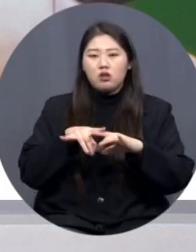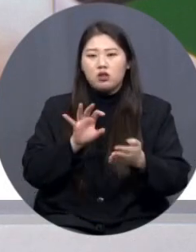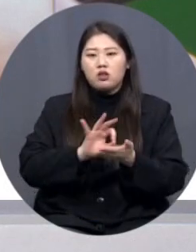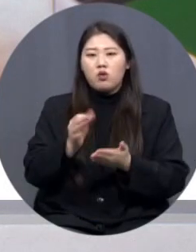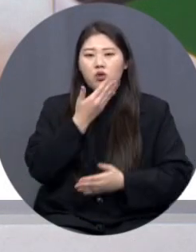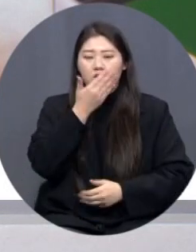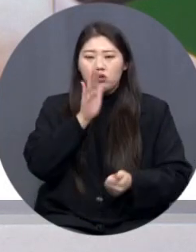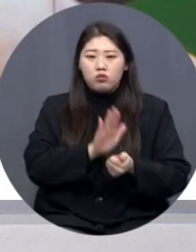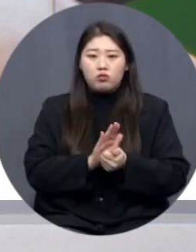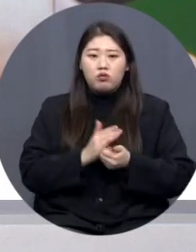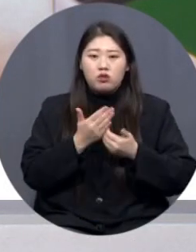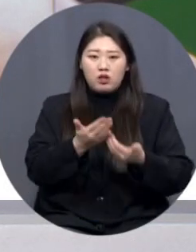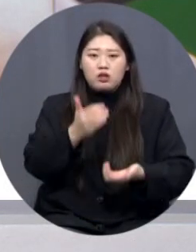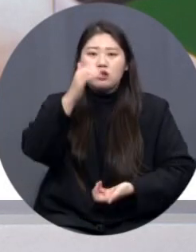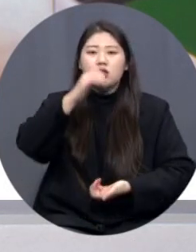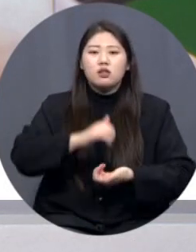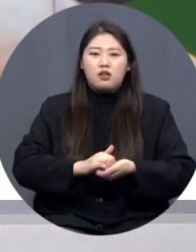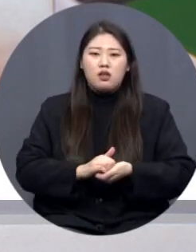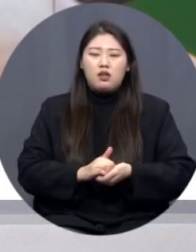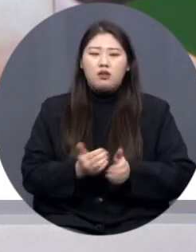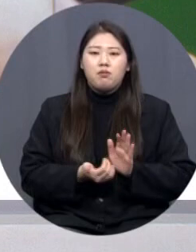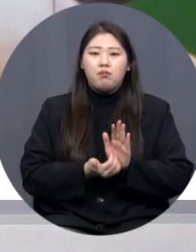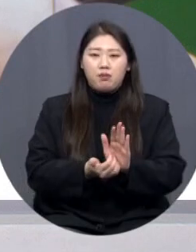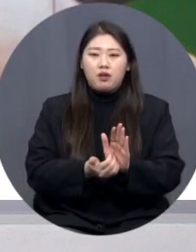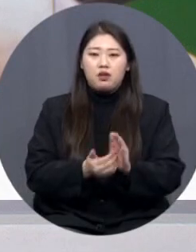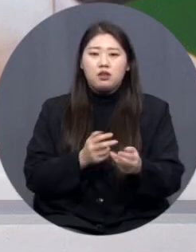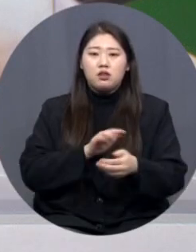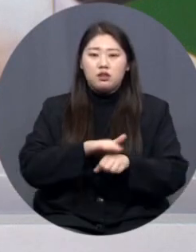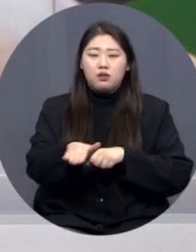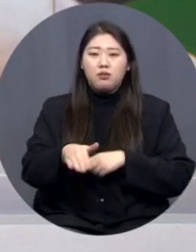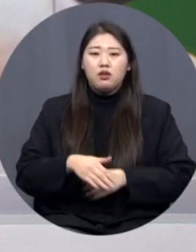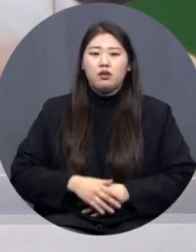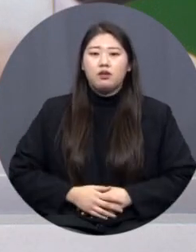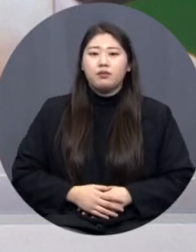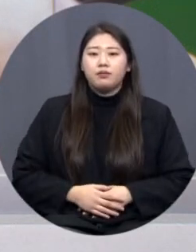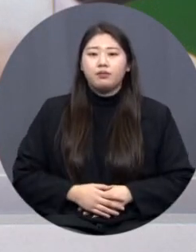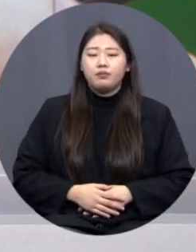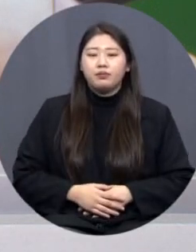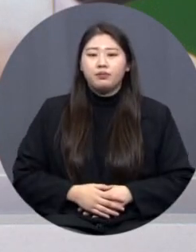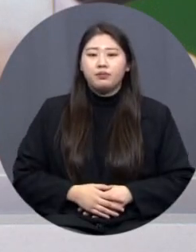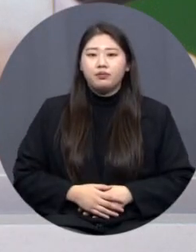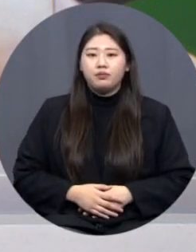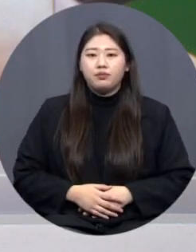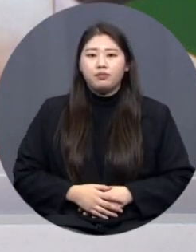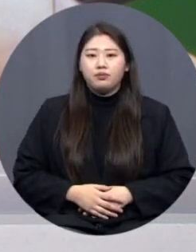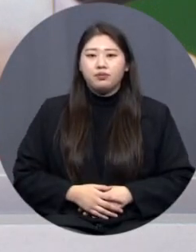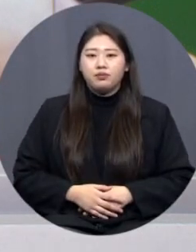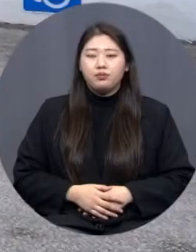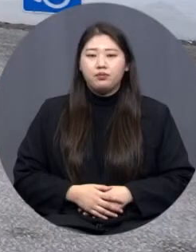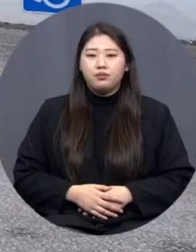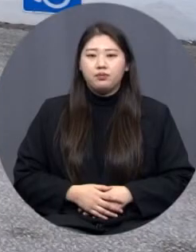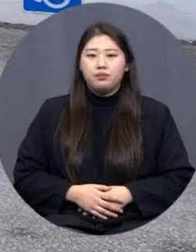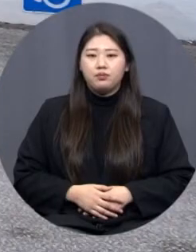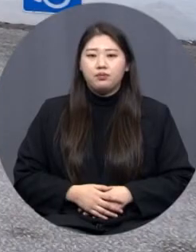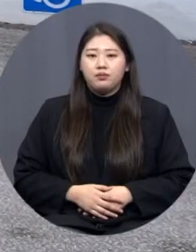출력 제한을 막는 방식입니다. 자세한 내용을 송원일 기자가 보도합니다.